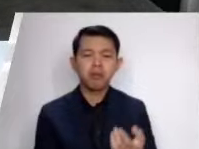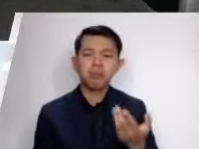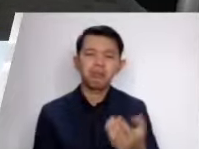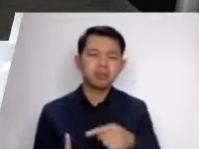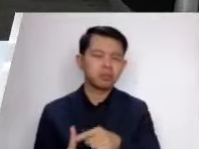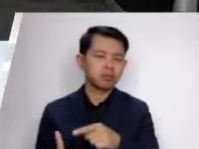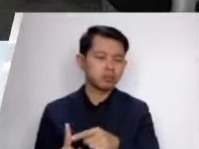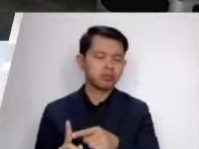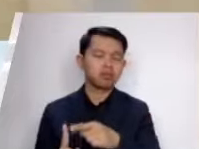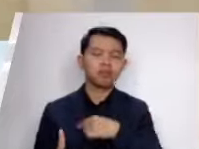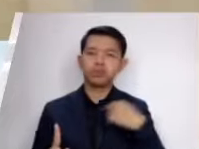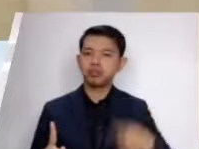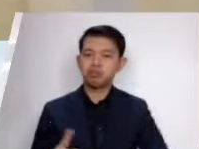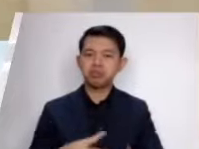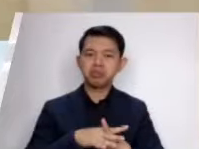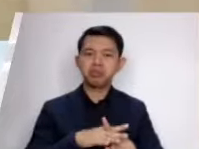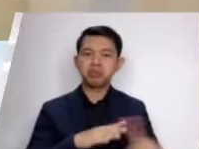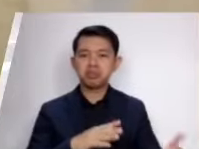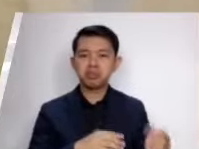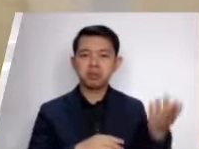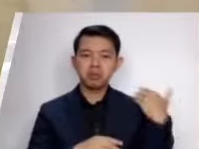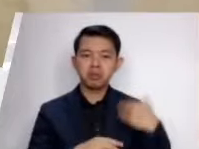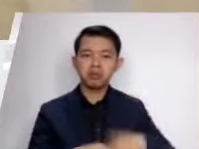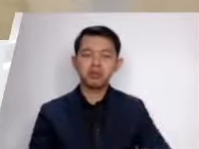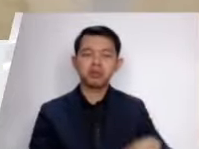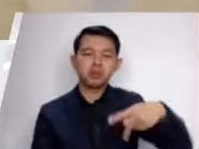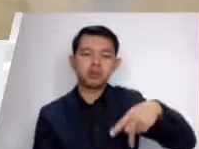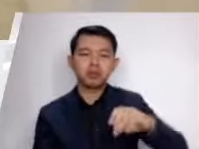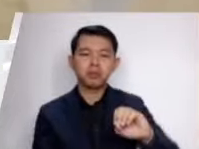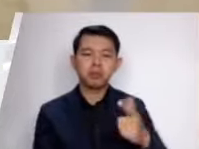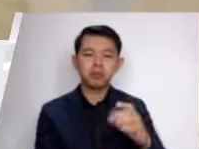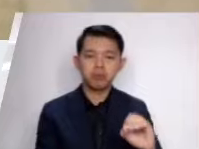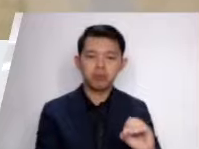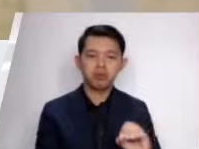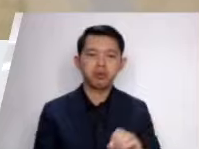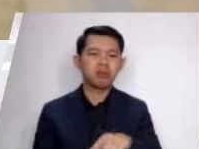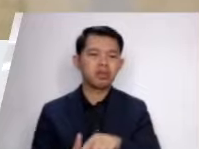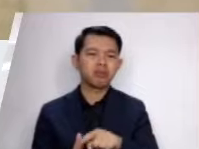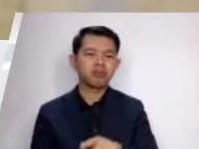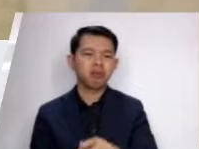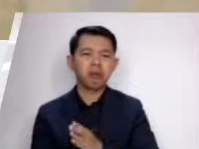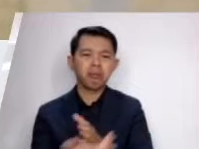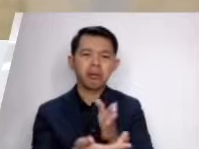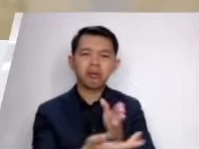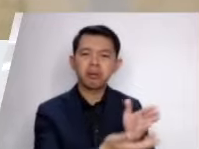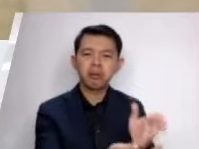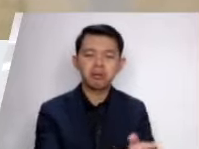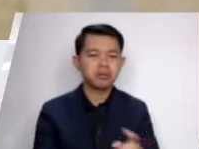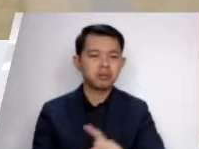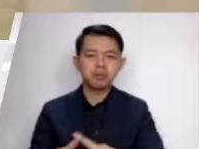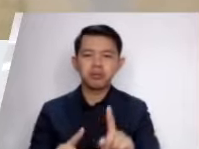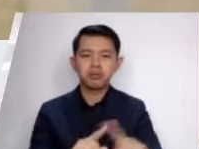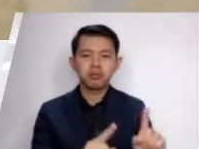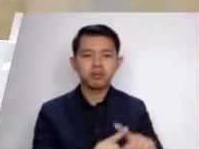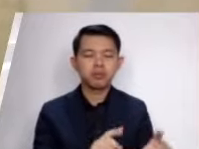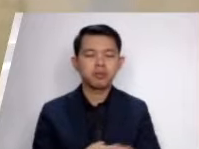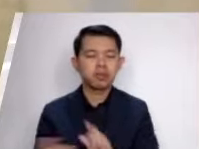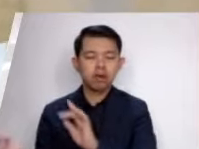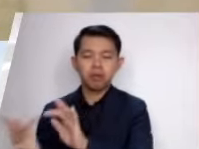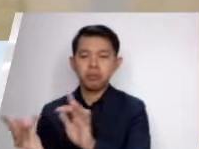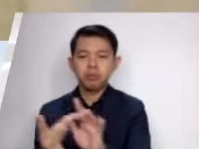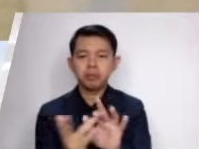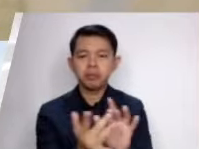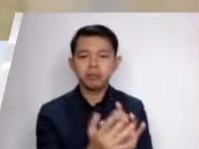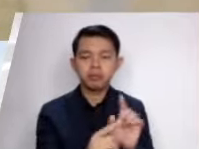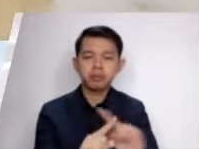pogo sa Bambantarlac. Galing siya kung saan-saan, connected siya sa Bamban, connected siya sa Puntana, sa mga illegal na mga pogo